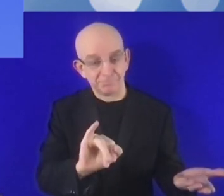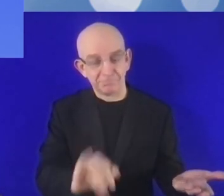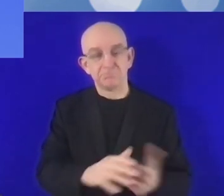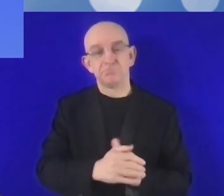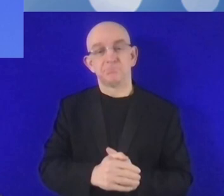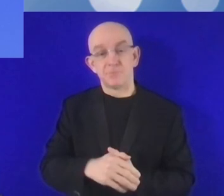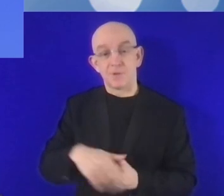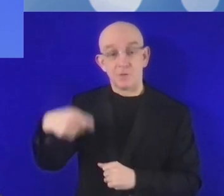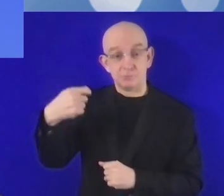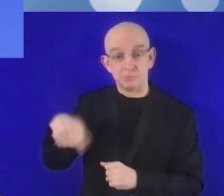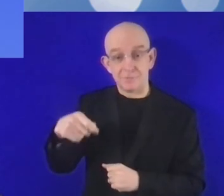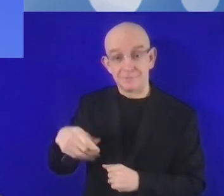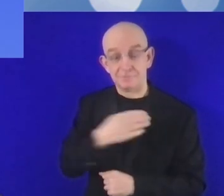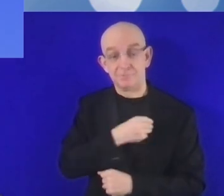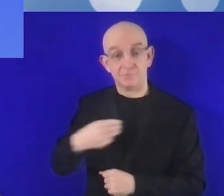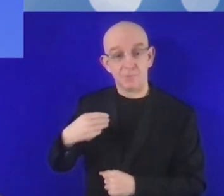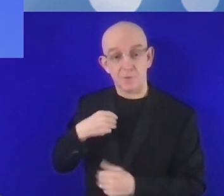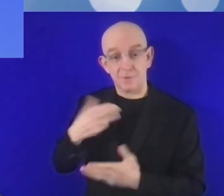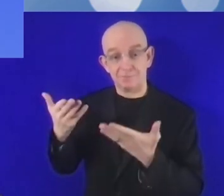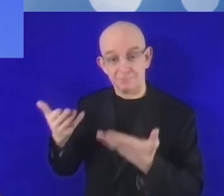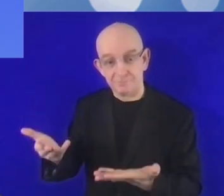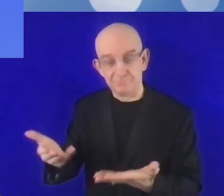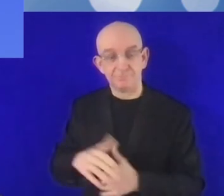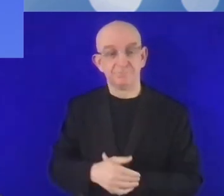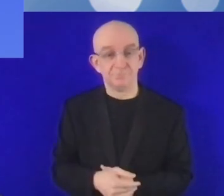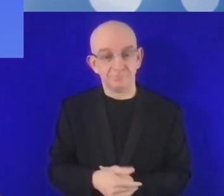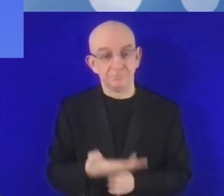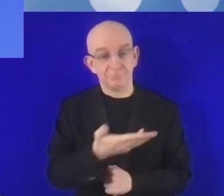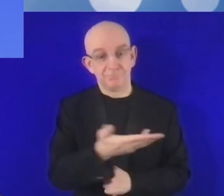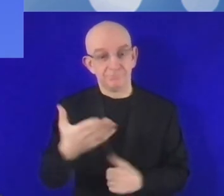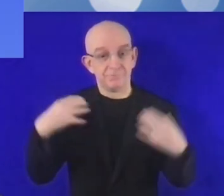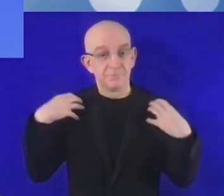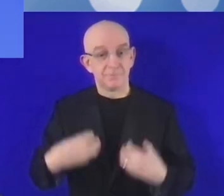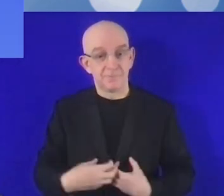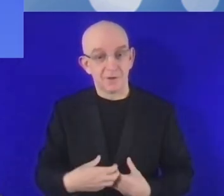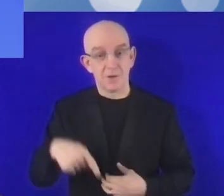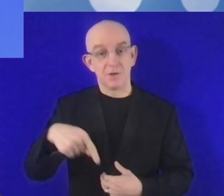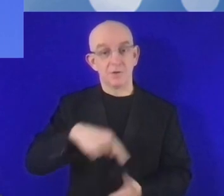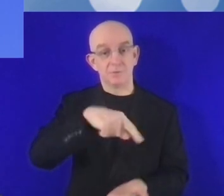Ministers. 尊敬的卡托维茨市长，尊敬的各位来宾。